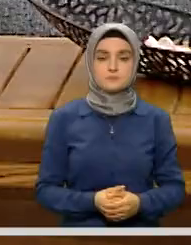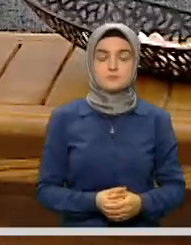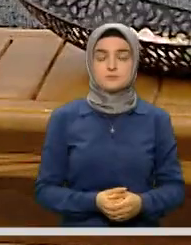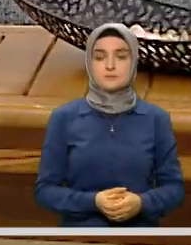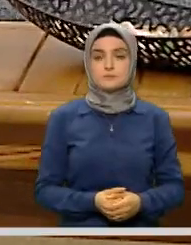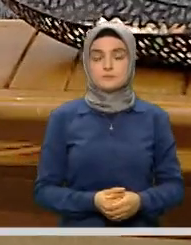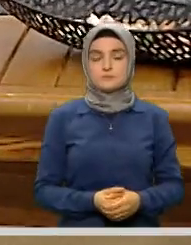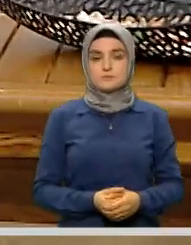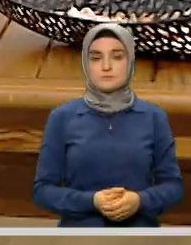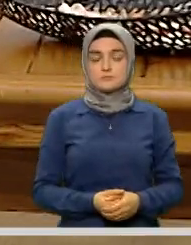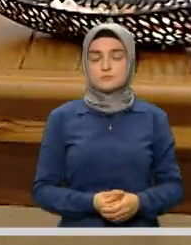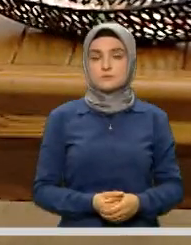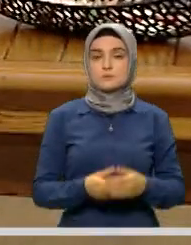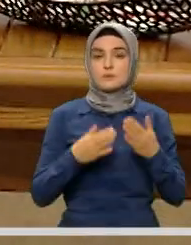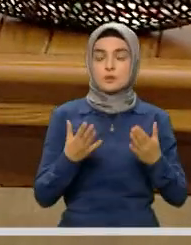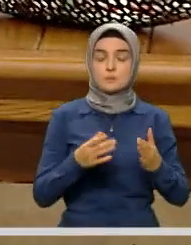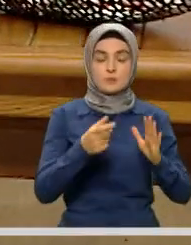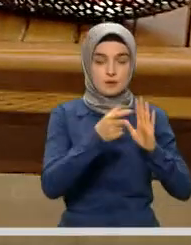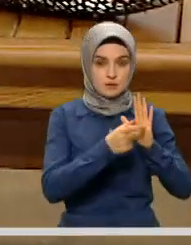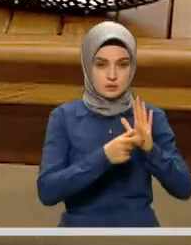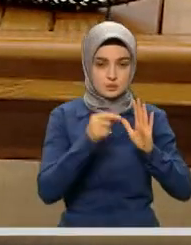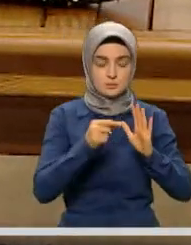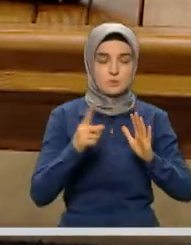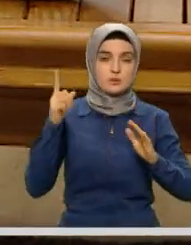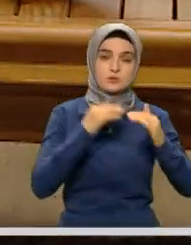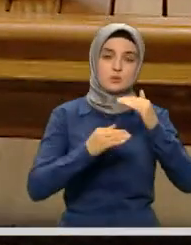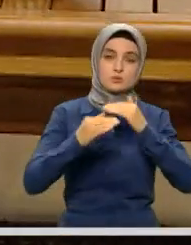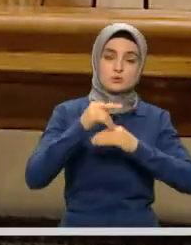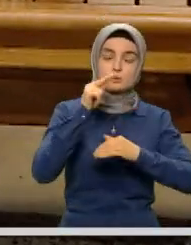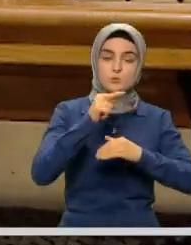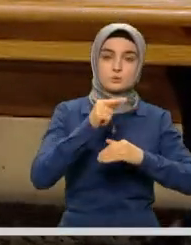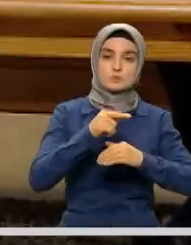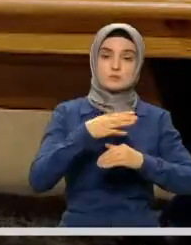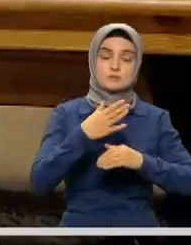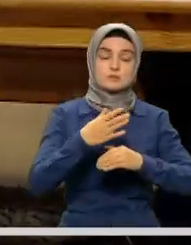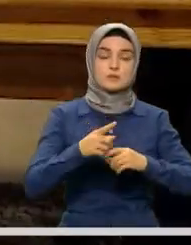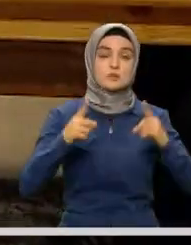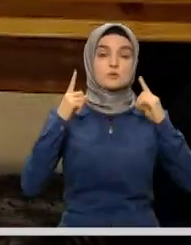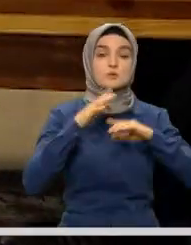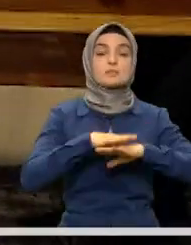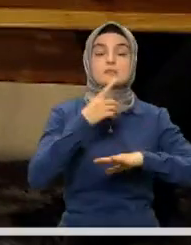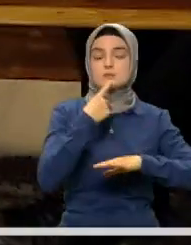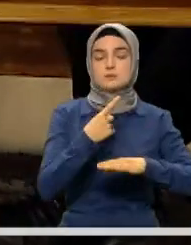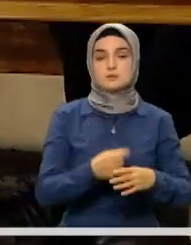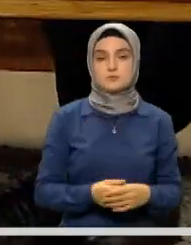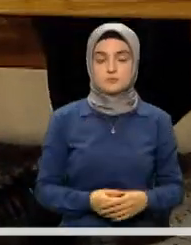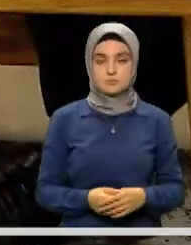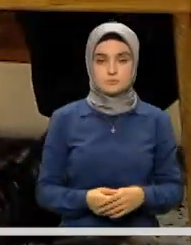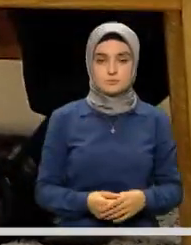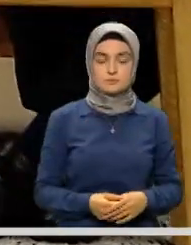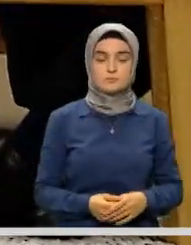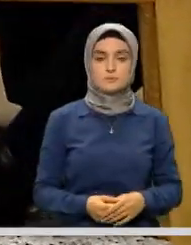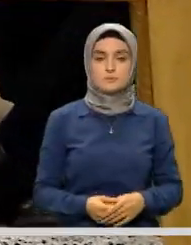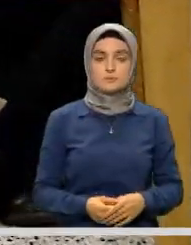bir şey. Fakat işte ayet-i kerimeyle Allah-u Teala sen onların yerine tevbe edemezsin yani diyor. Yani gerçekten burada